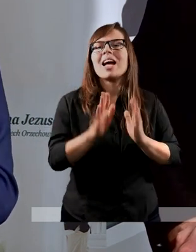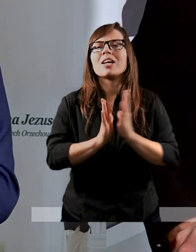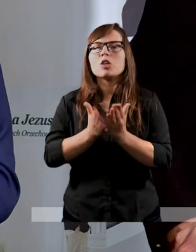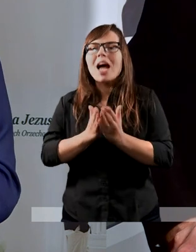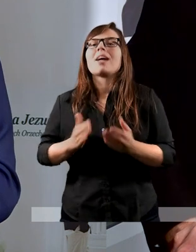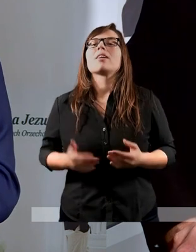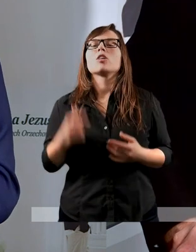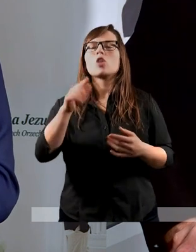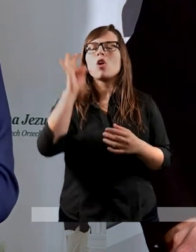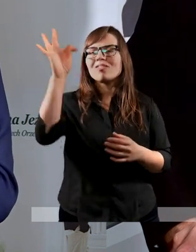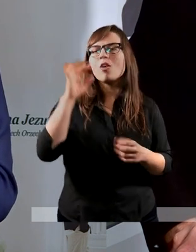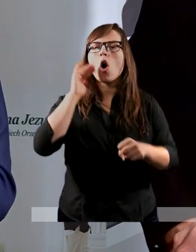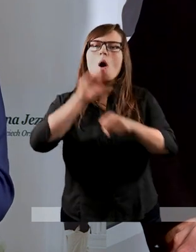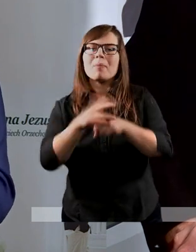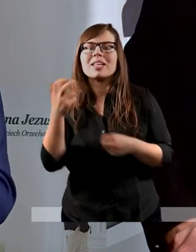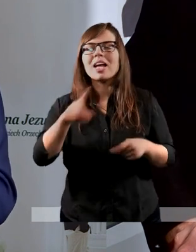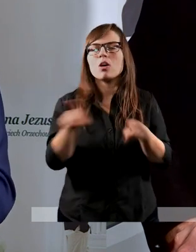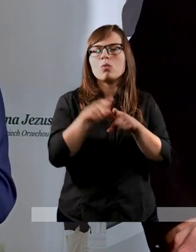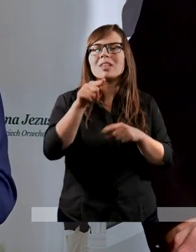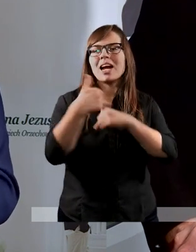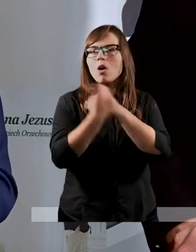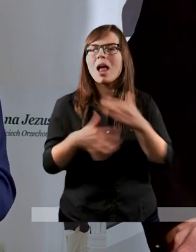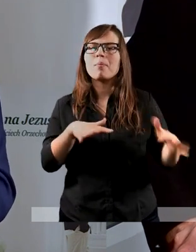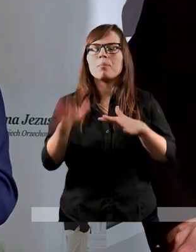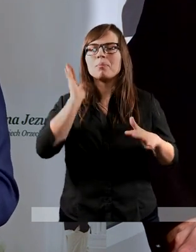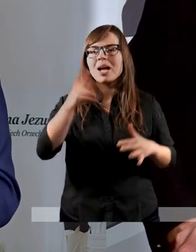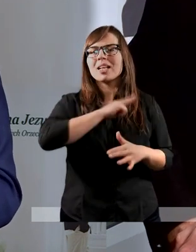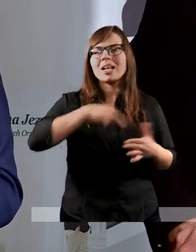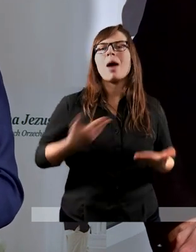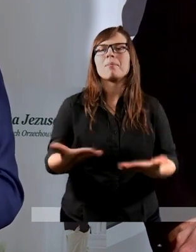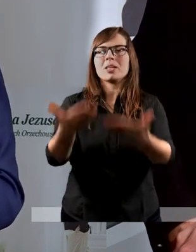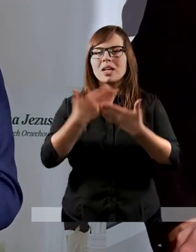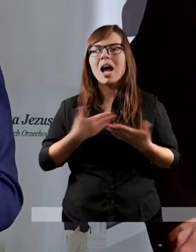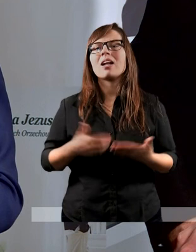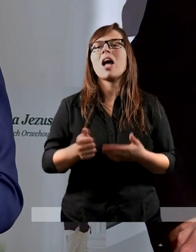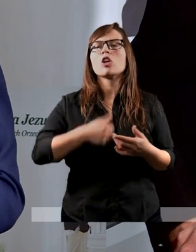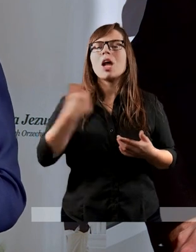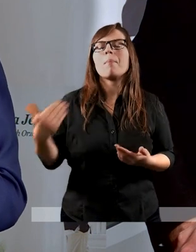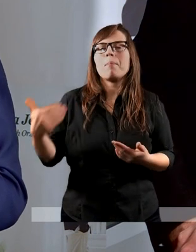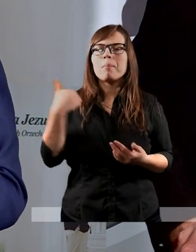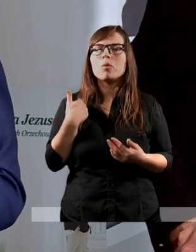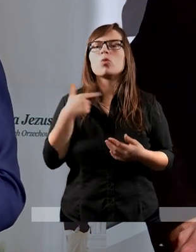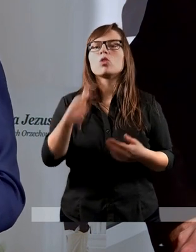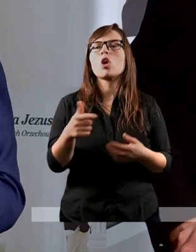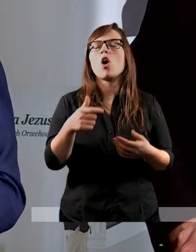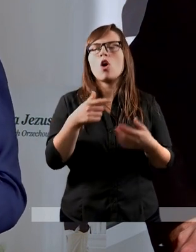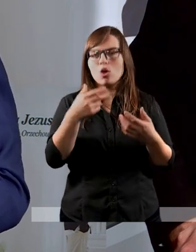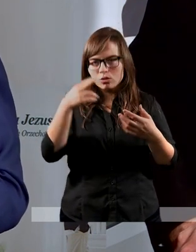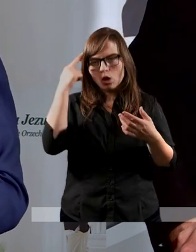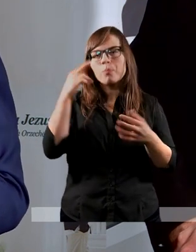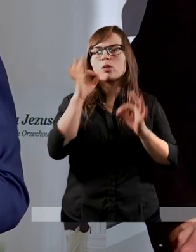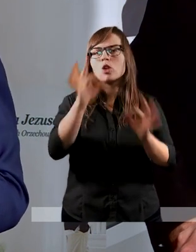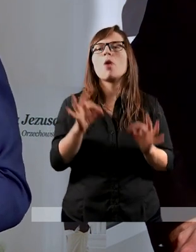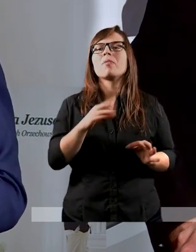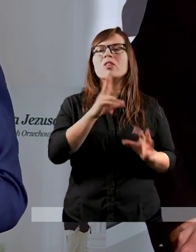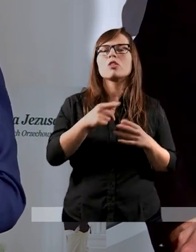księgi, to Twoją obietnicą jest również, że tego chleba powszedniego będziesz nam dawał. Nawet gdyby było ciężko, to obiecałeś, że